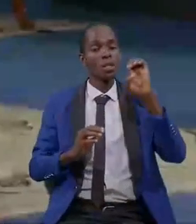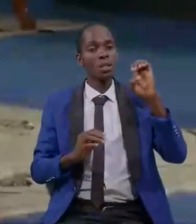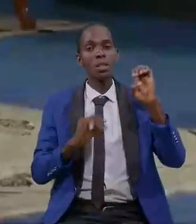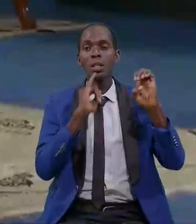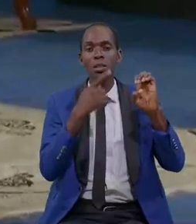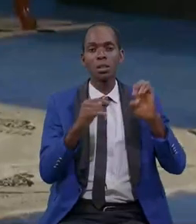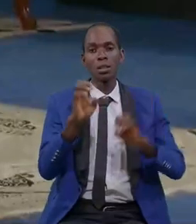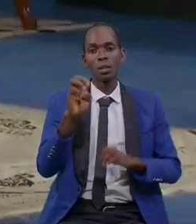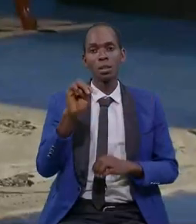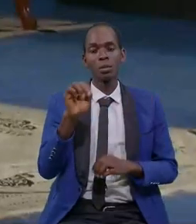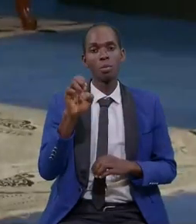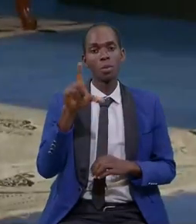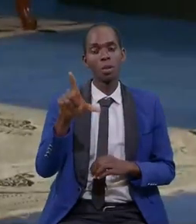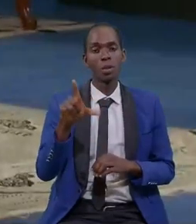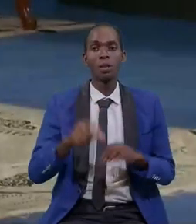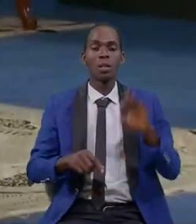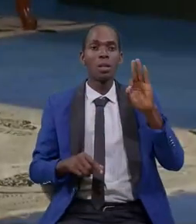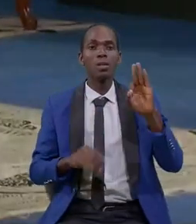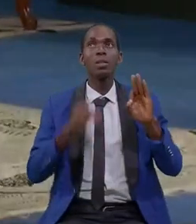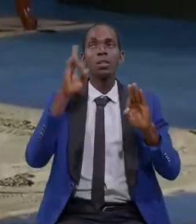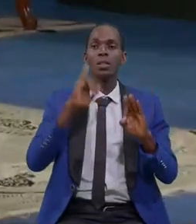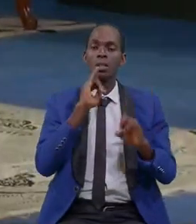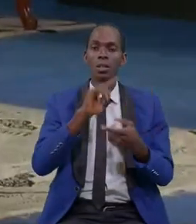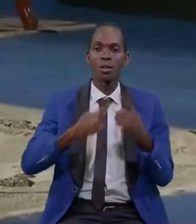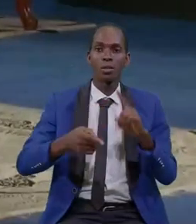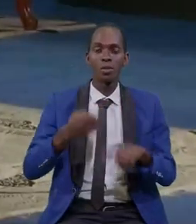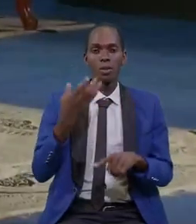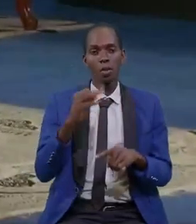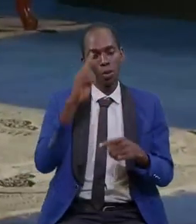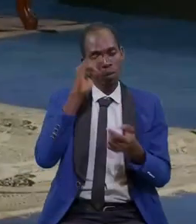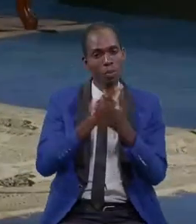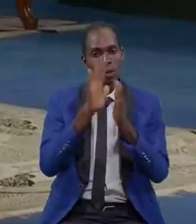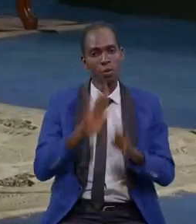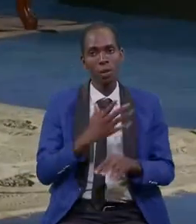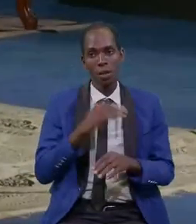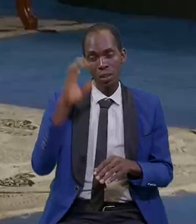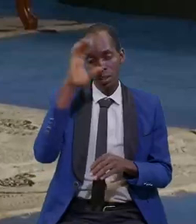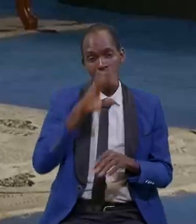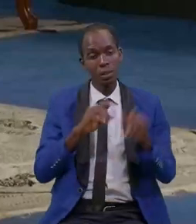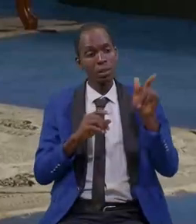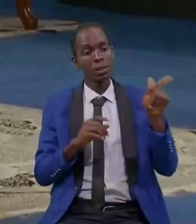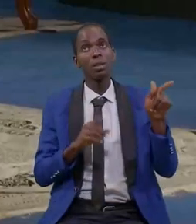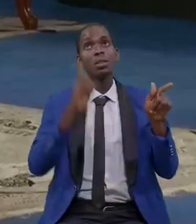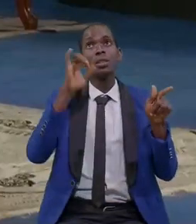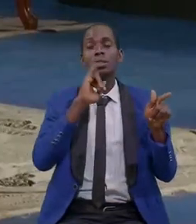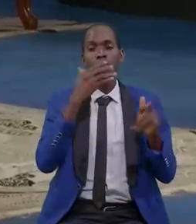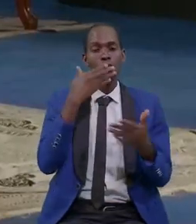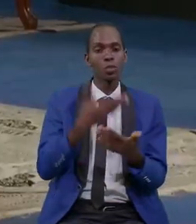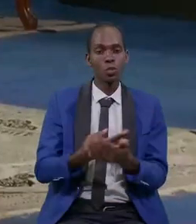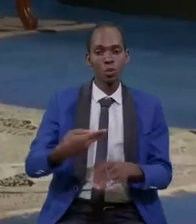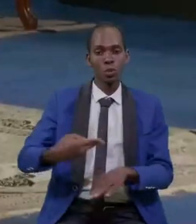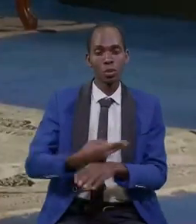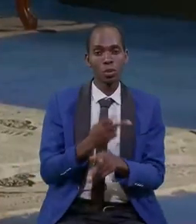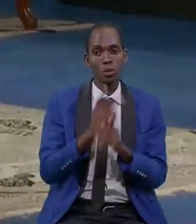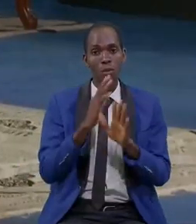est Emmanuel. Il est l'ami des saints et des chercheurs. Il est le bon berger. Il